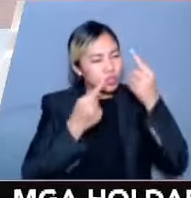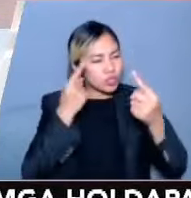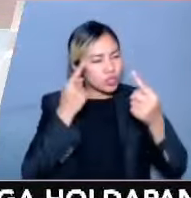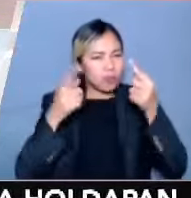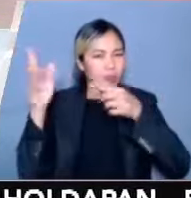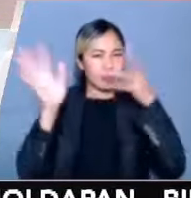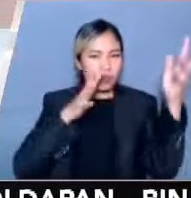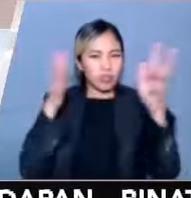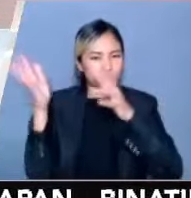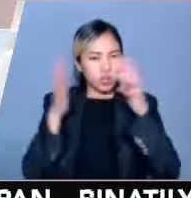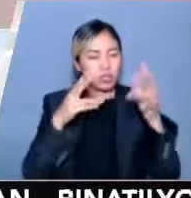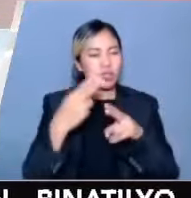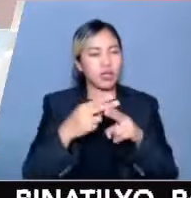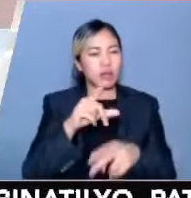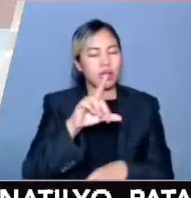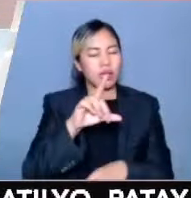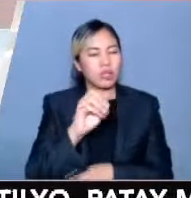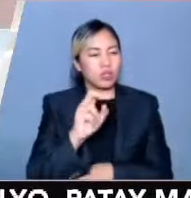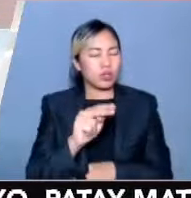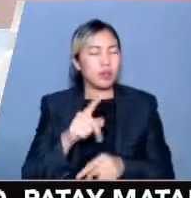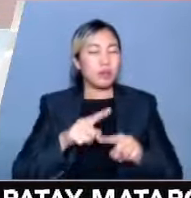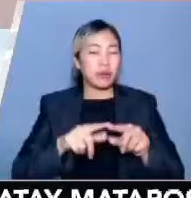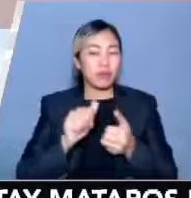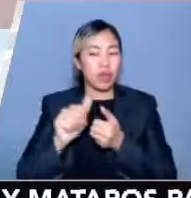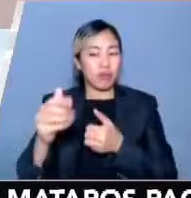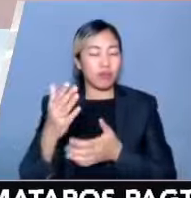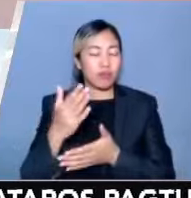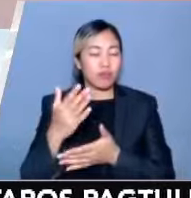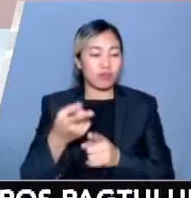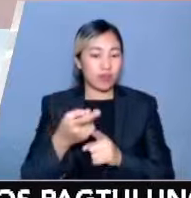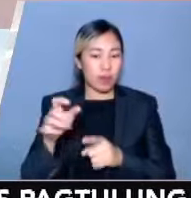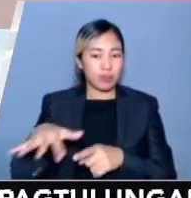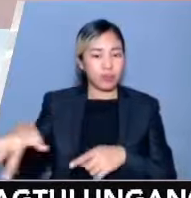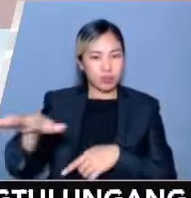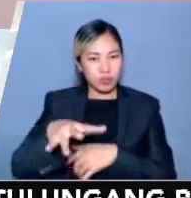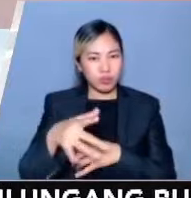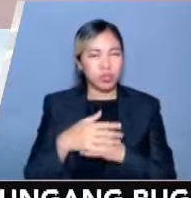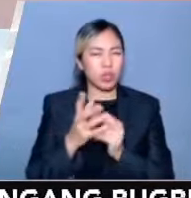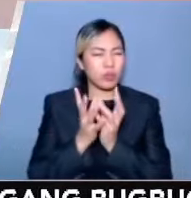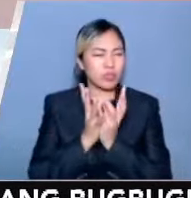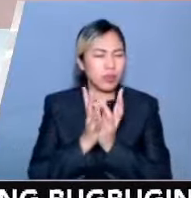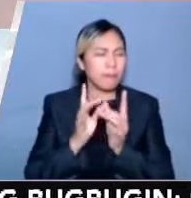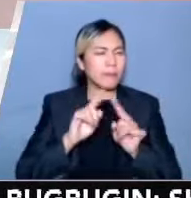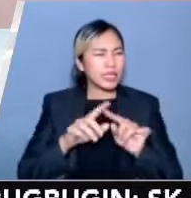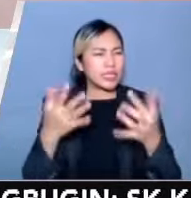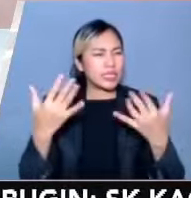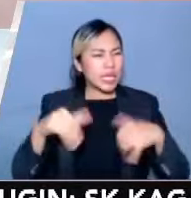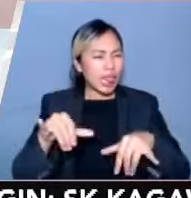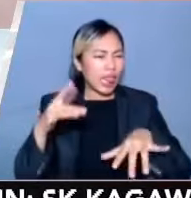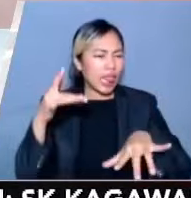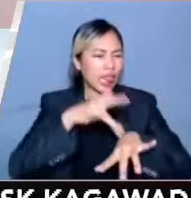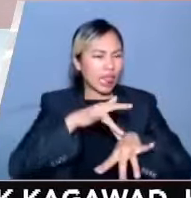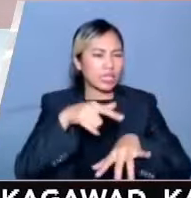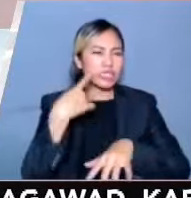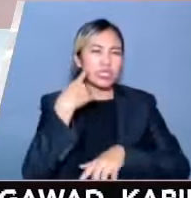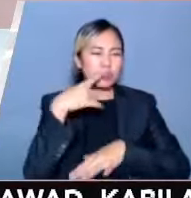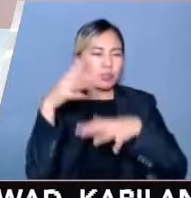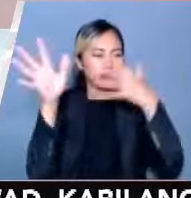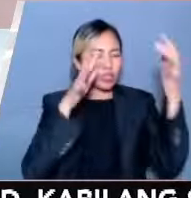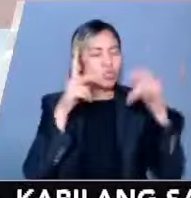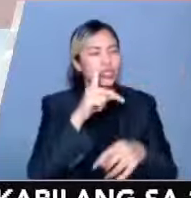doon sa mga pinaka-apektado, pero may mga areas kasi na tinamaan ng Christine na posibleng maapektuhan pa rin po nitong paparating na bagyo.